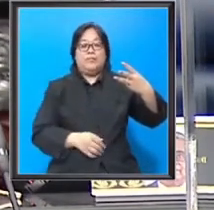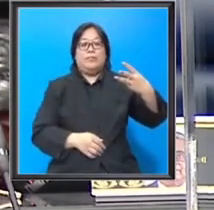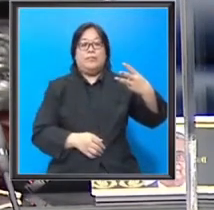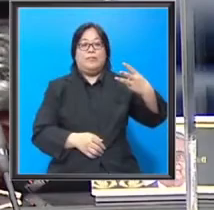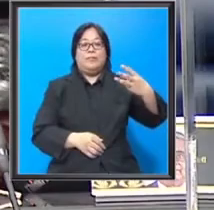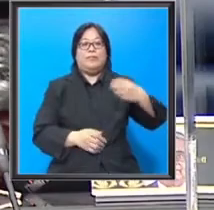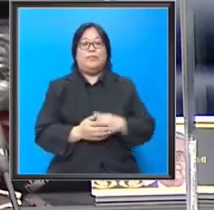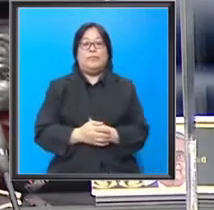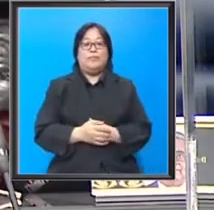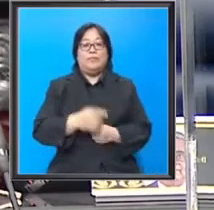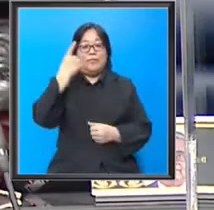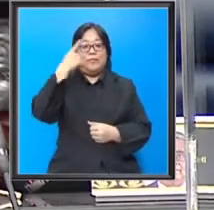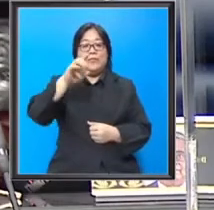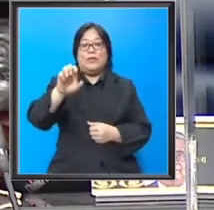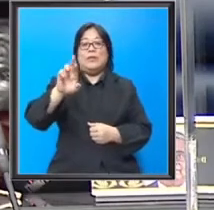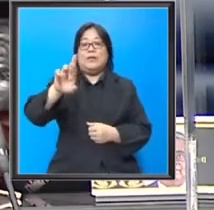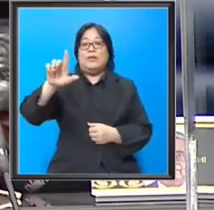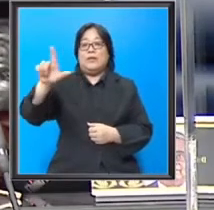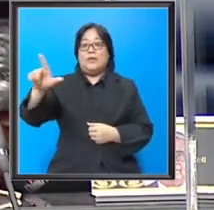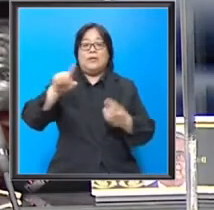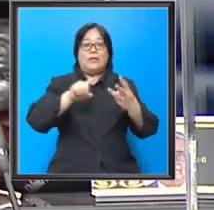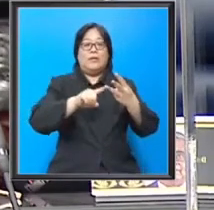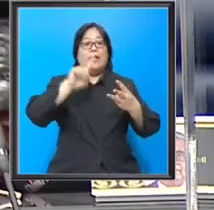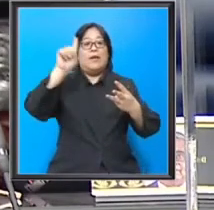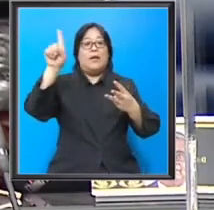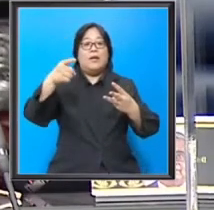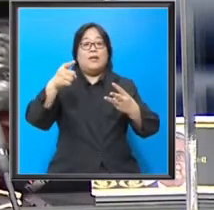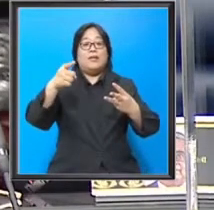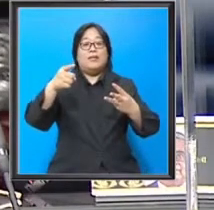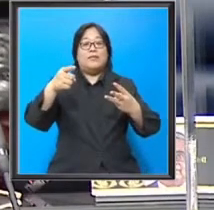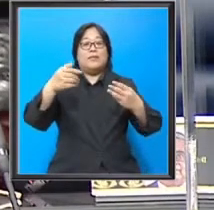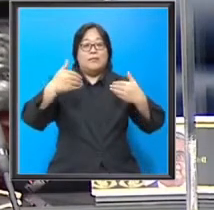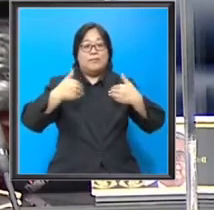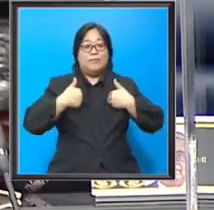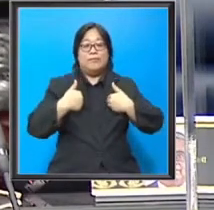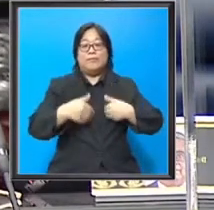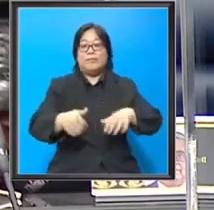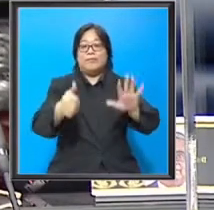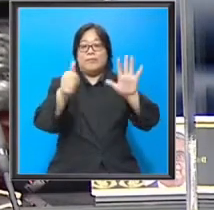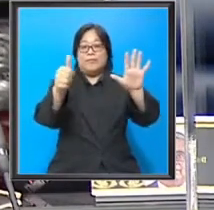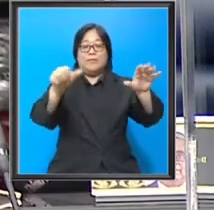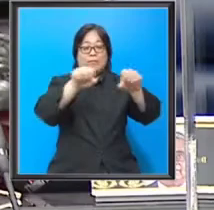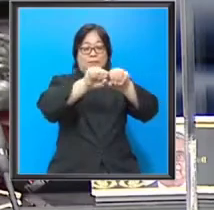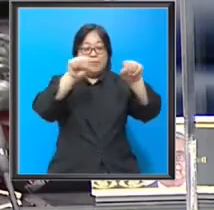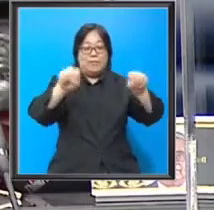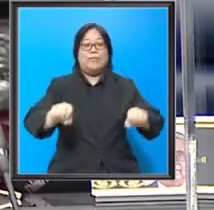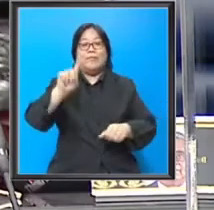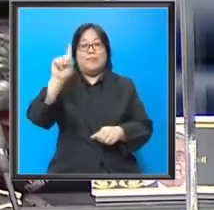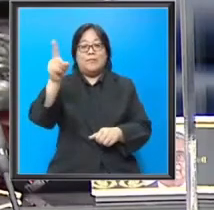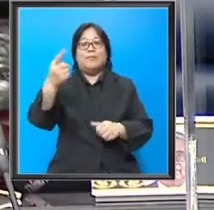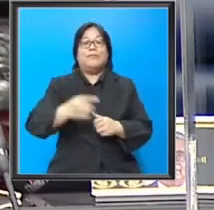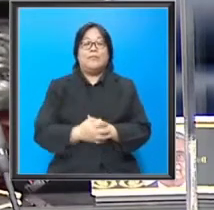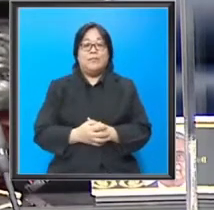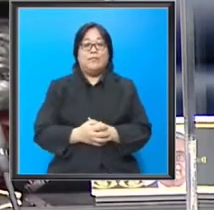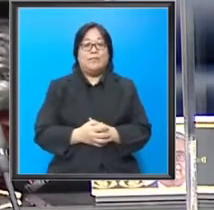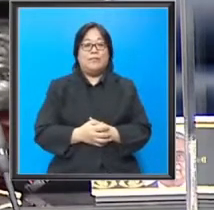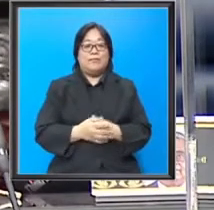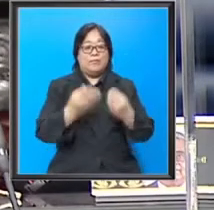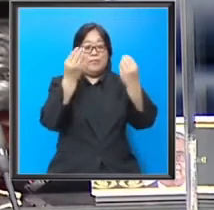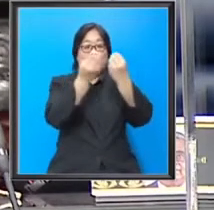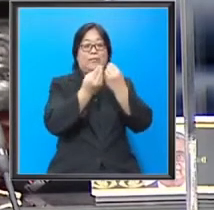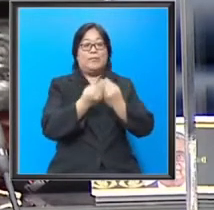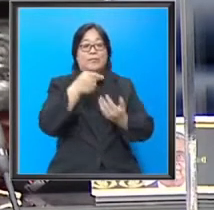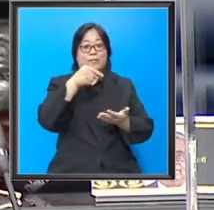yang berharga bagi jajaran iril Pule hanya terdapat hanya terdapat enam station saja daripada